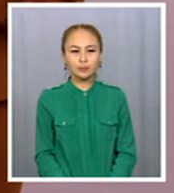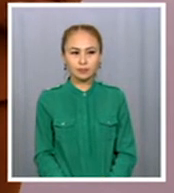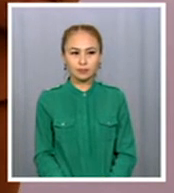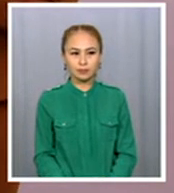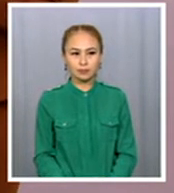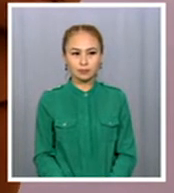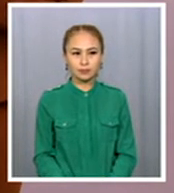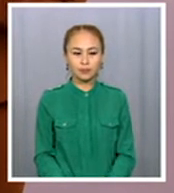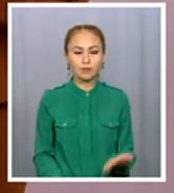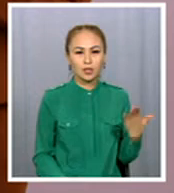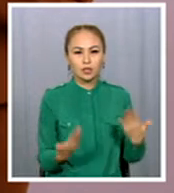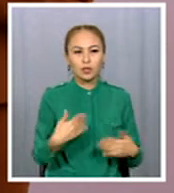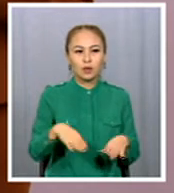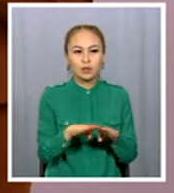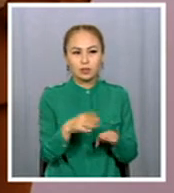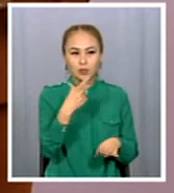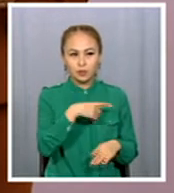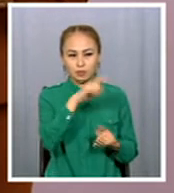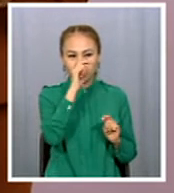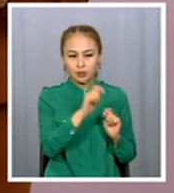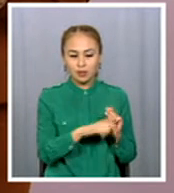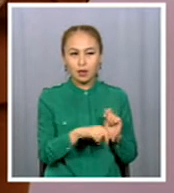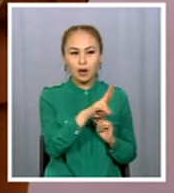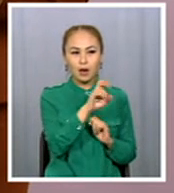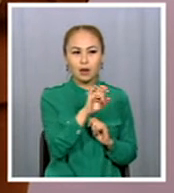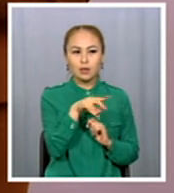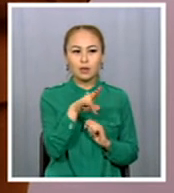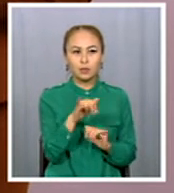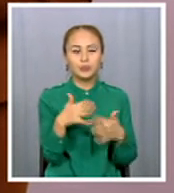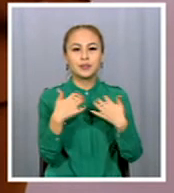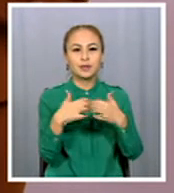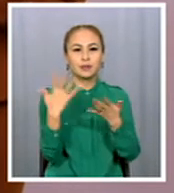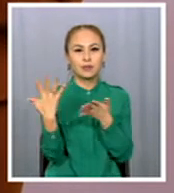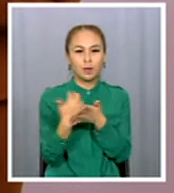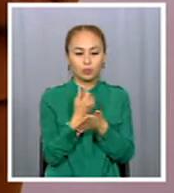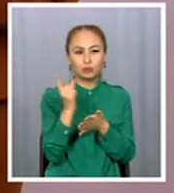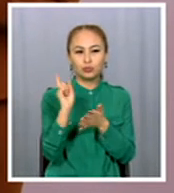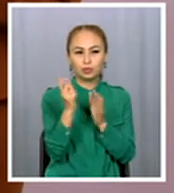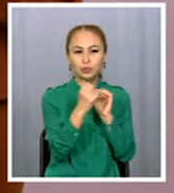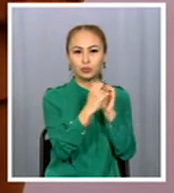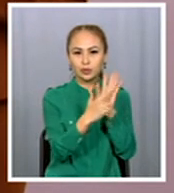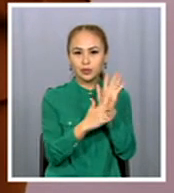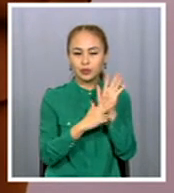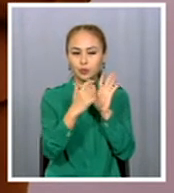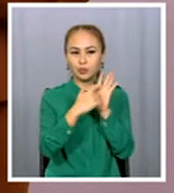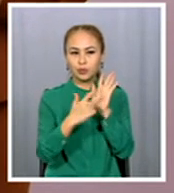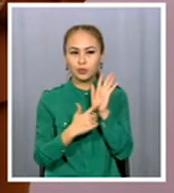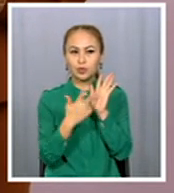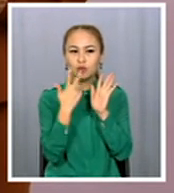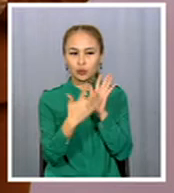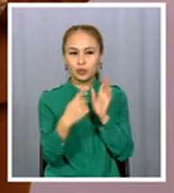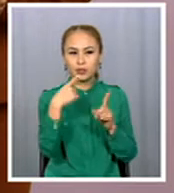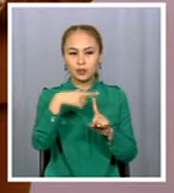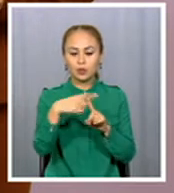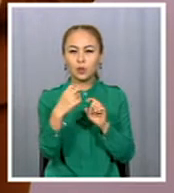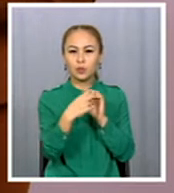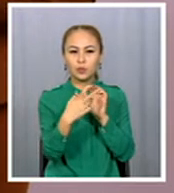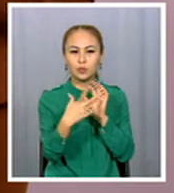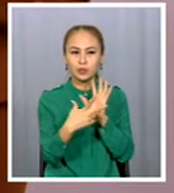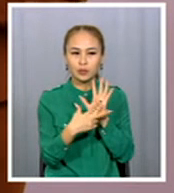Олай болса, өзіміз тексерейік. Қарақудың санын табу үшін 18-ді 3-ке бөлеміз. Мәні 6-ға